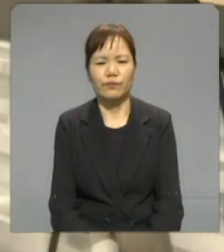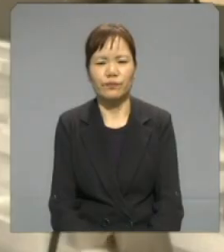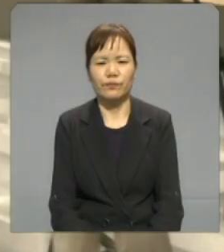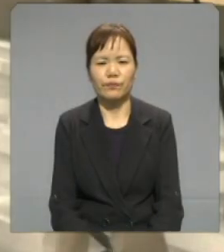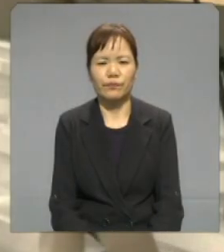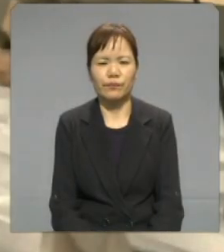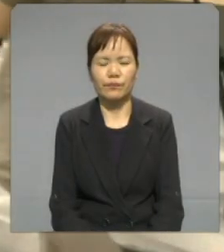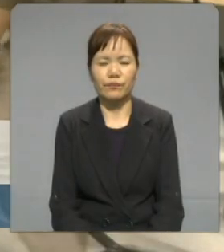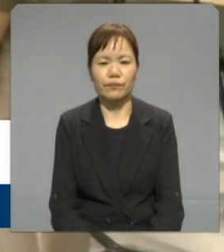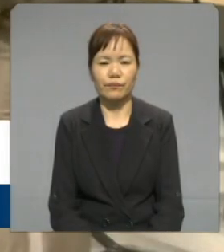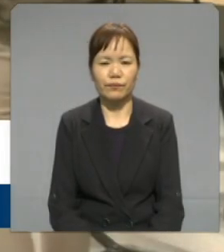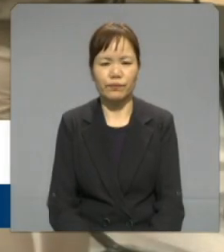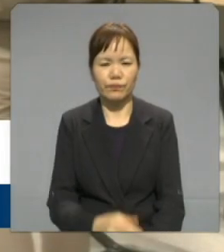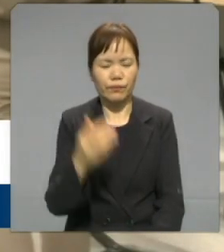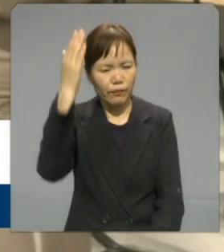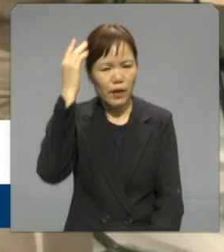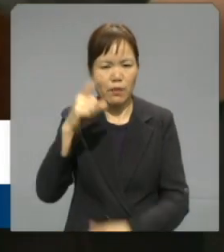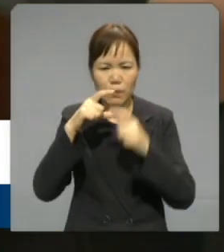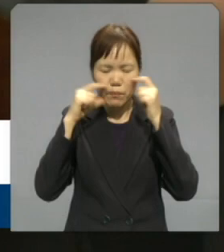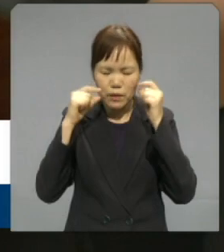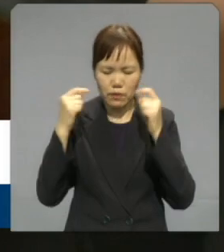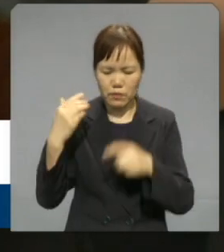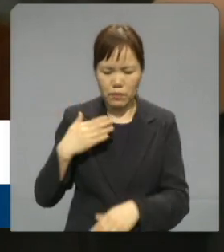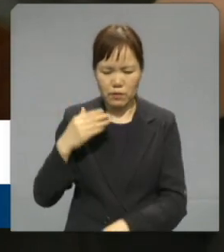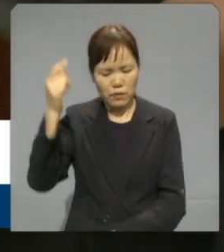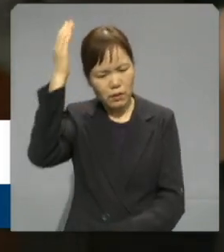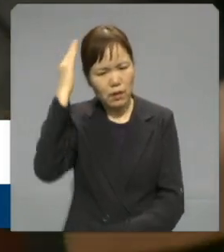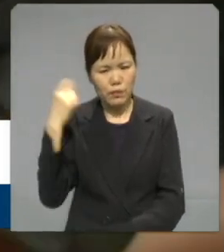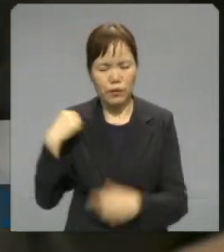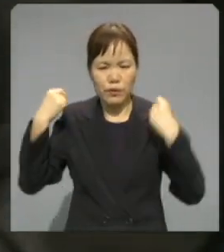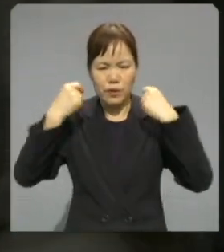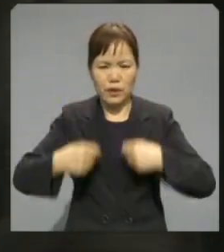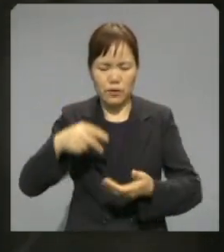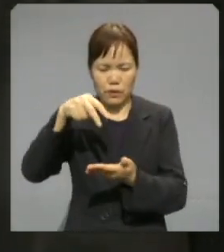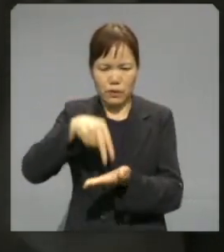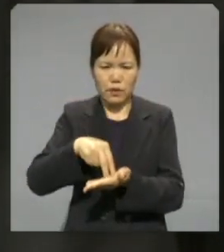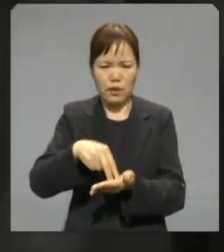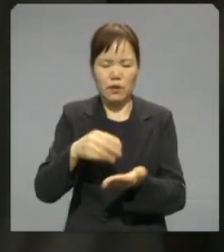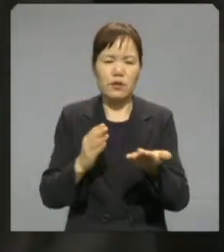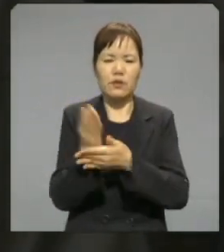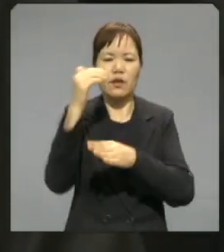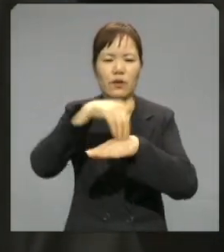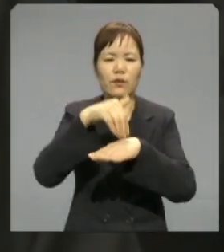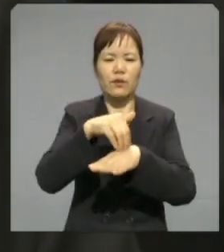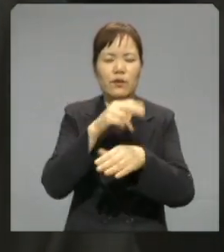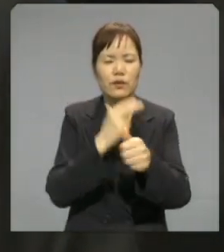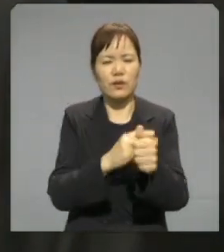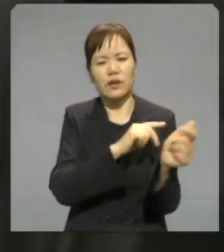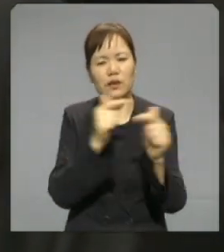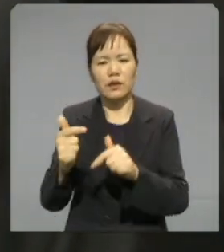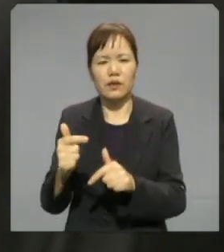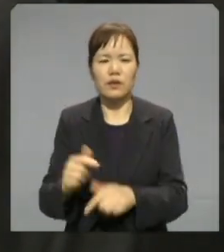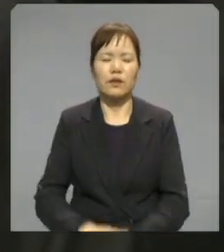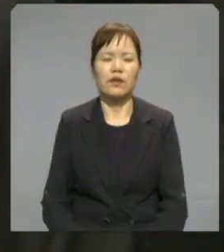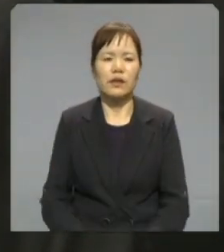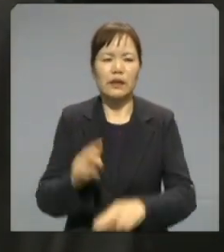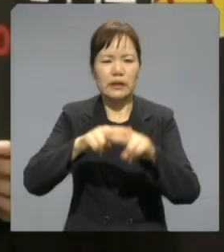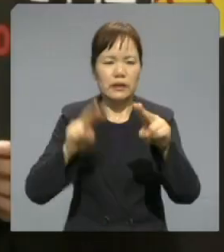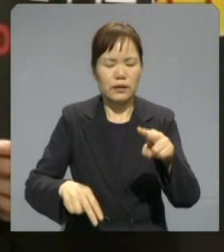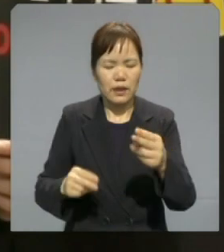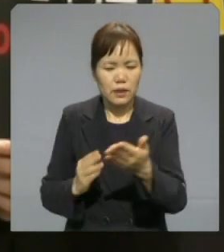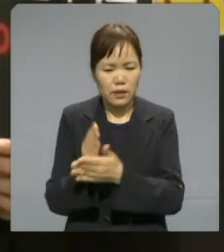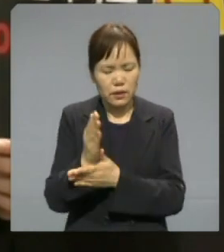기자입니다 검은 마스크와 검은 옷을 입고 단상에 선 전공이 들 4흘 만에 뜻을 모은 사직 전공이